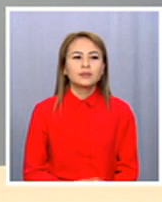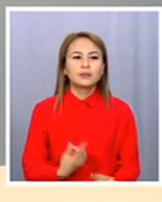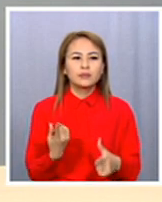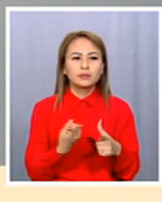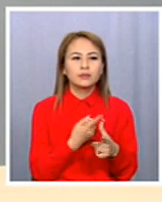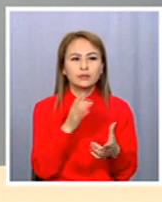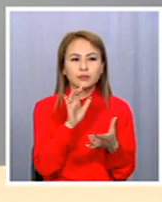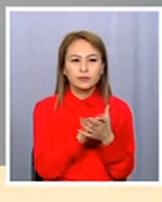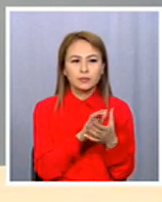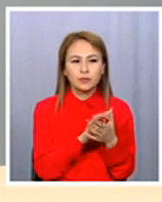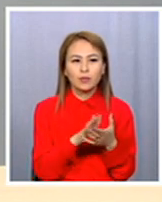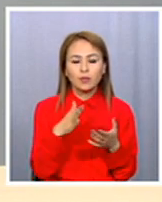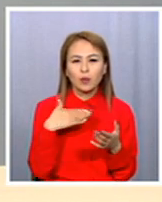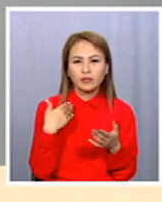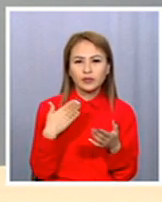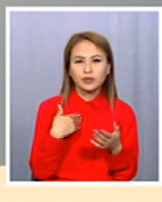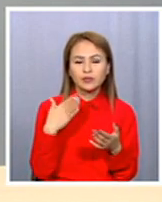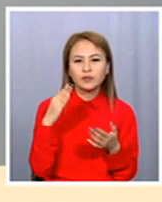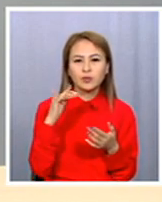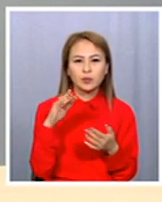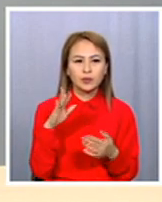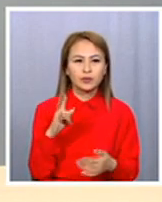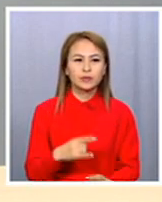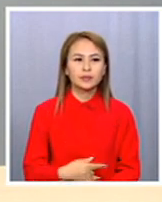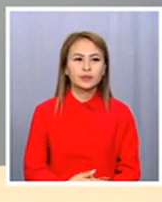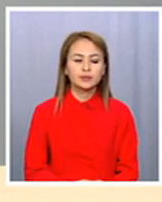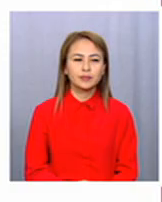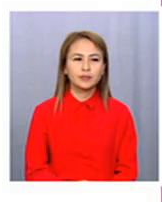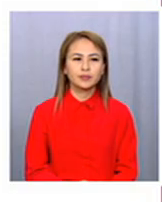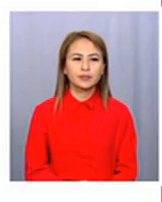Назовите знакомые овощи и фрукты.